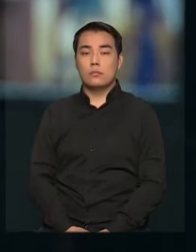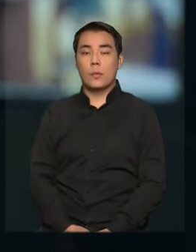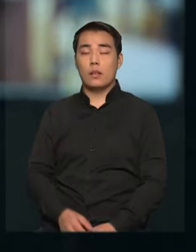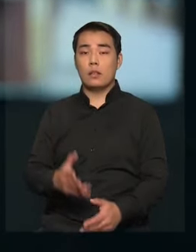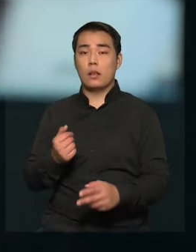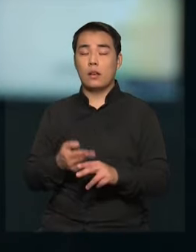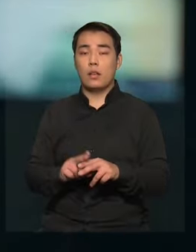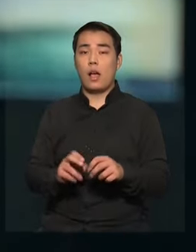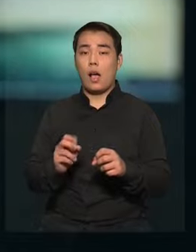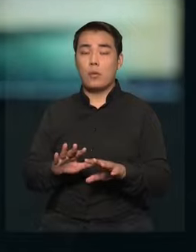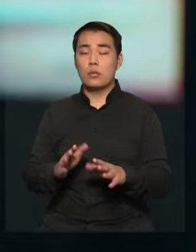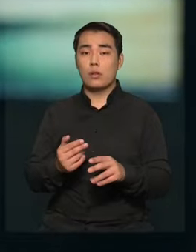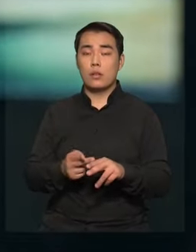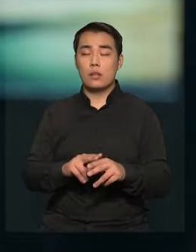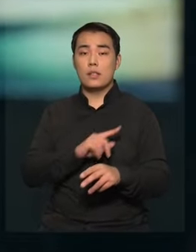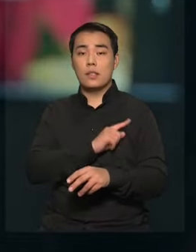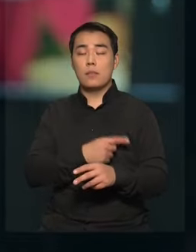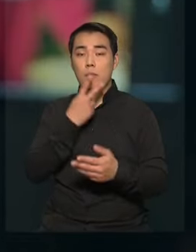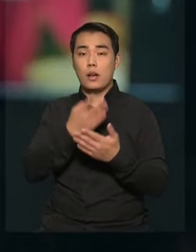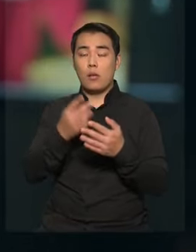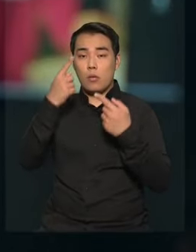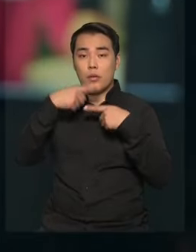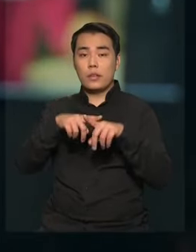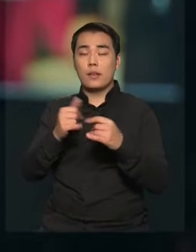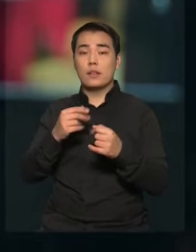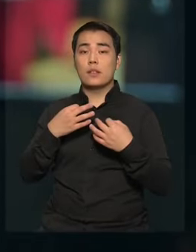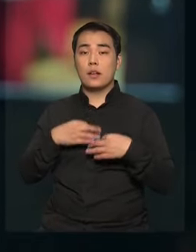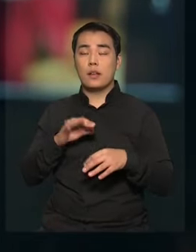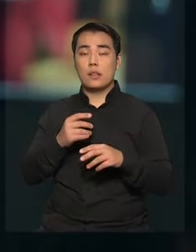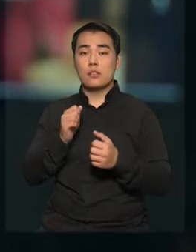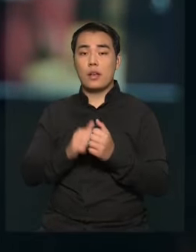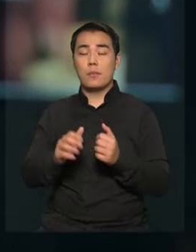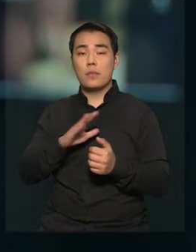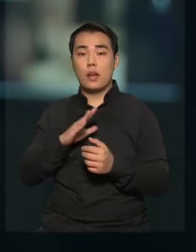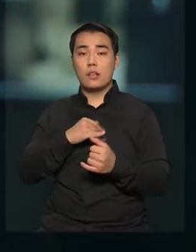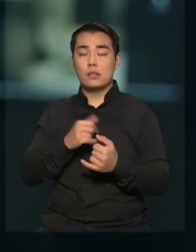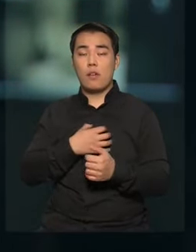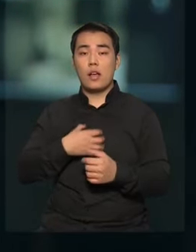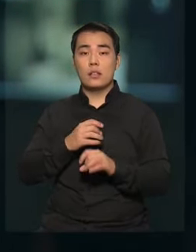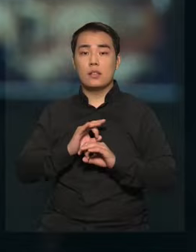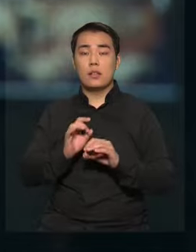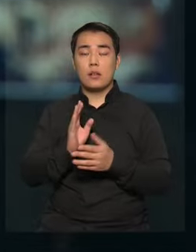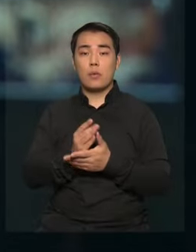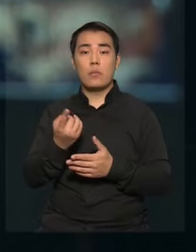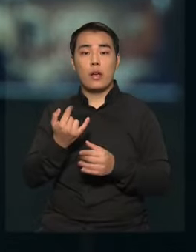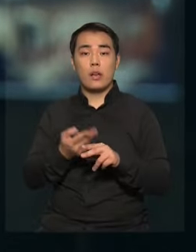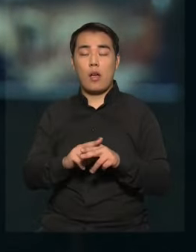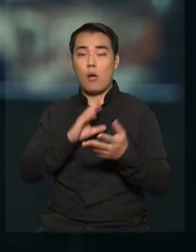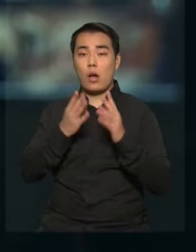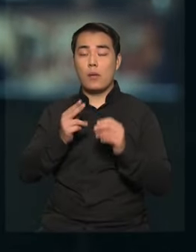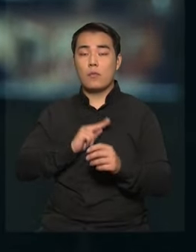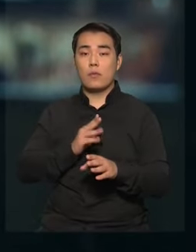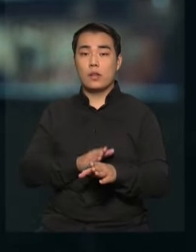Осындай қауіп-қатерде күшті құрылымдардың, құзырлы органдардың жедел әрі жеже ақпарат беруі өте маңызды. Әйтпесе қауесет